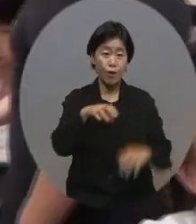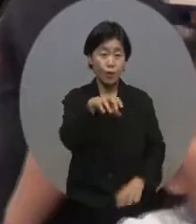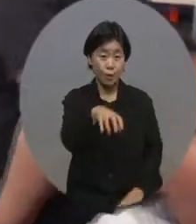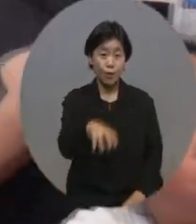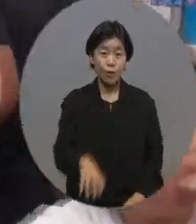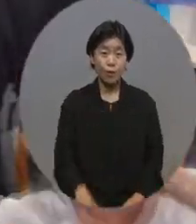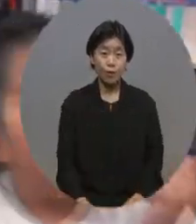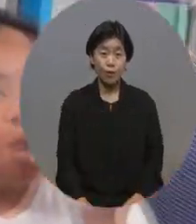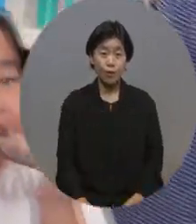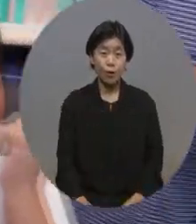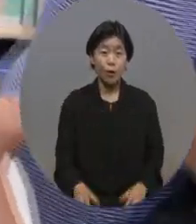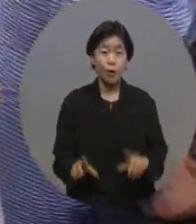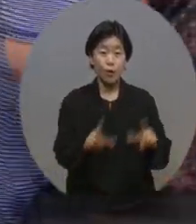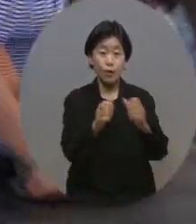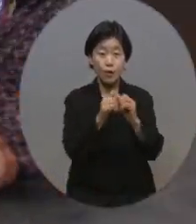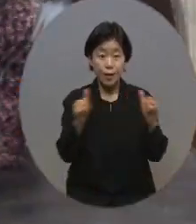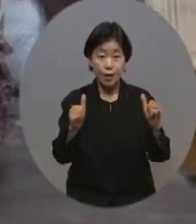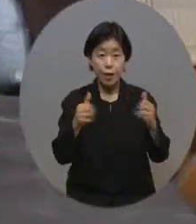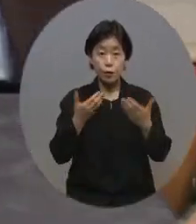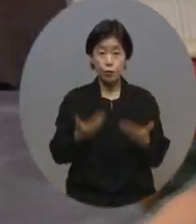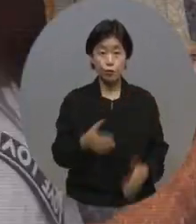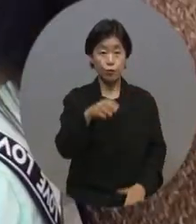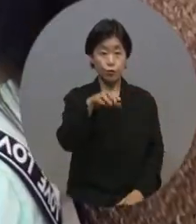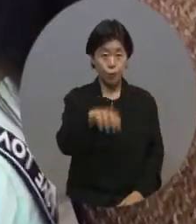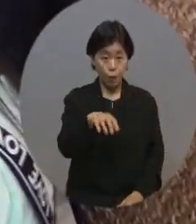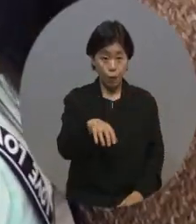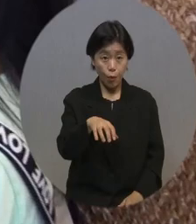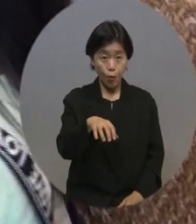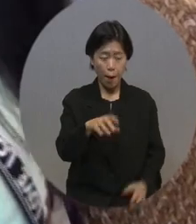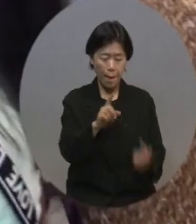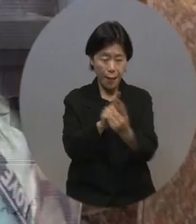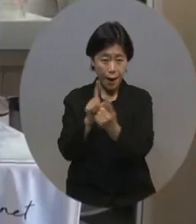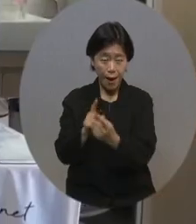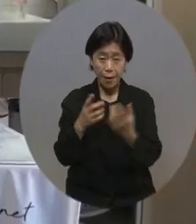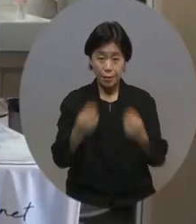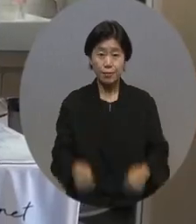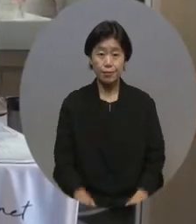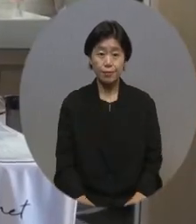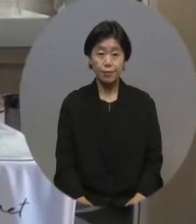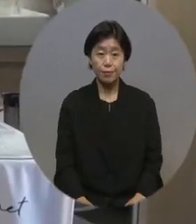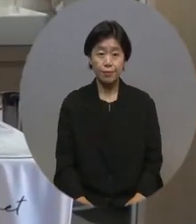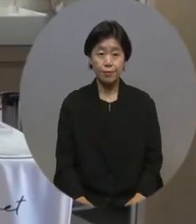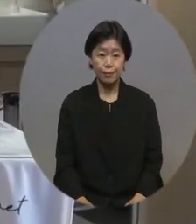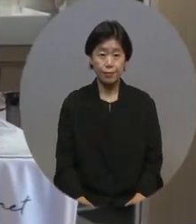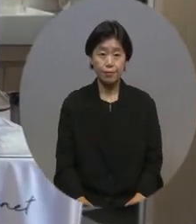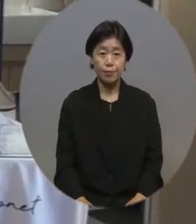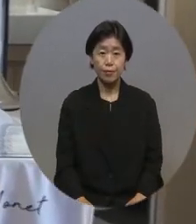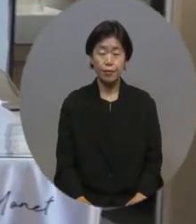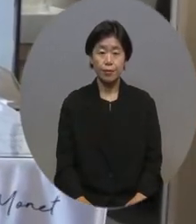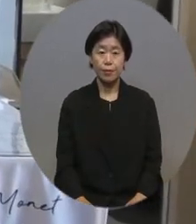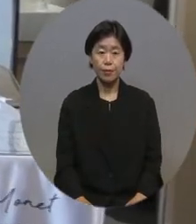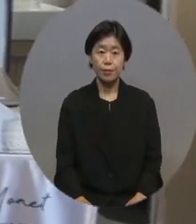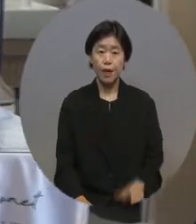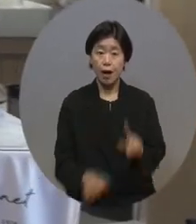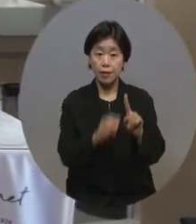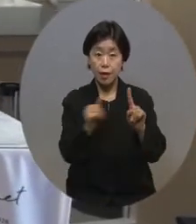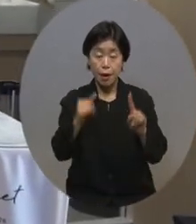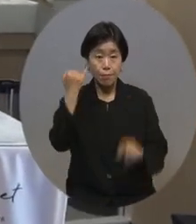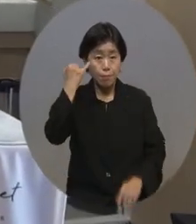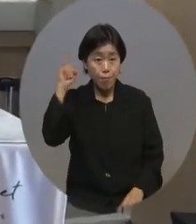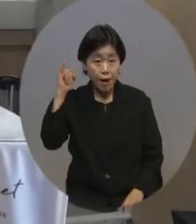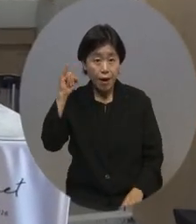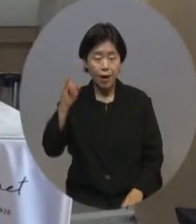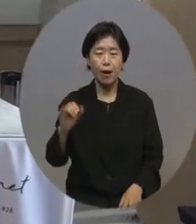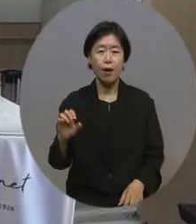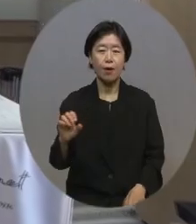골목길. 주민들은 휴게 공간 정이 든다에서 만남을 갖습니다. 한 주민의 따뜻한 생각이 주민들의 마음을